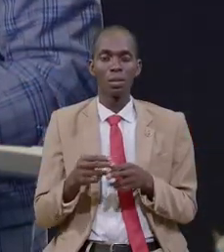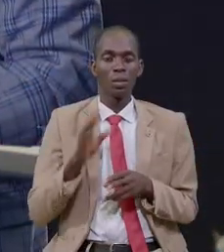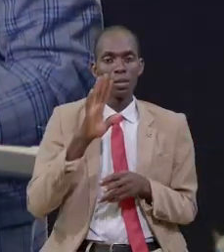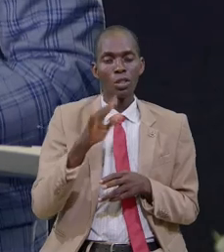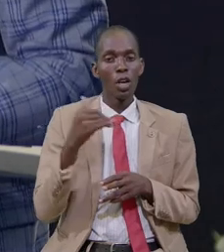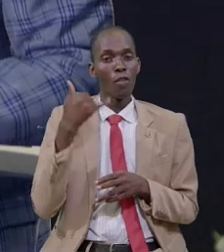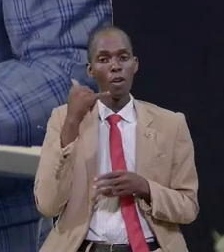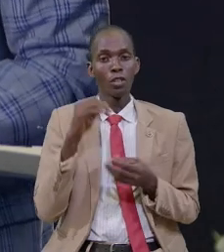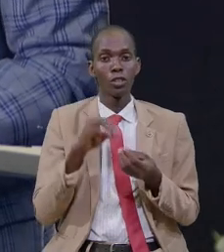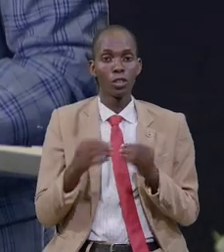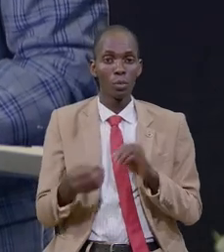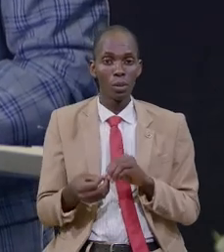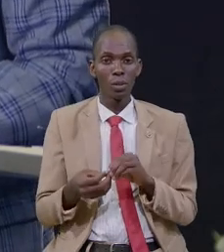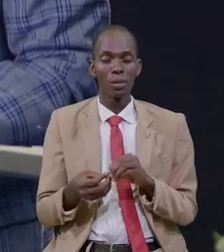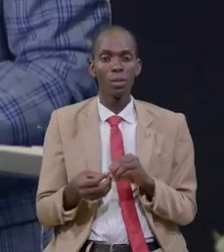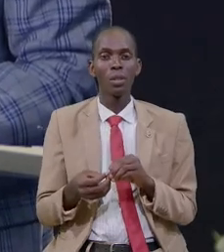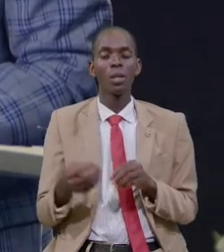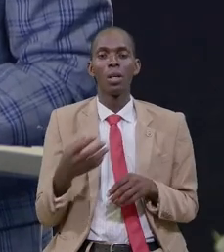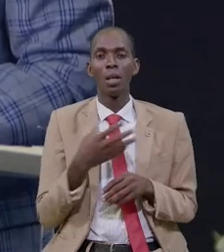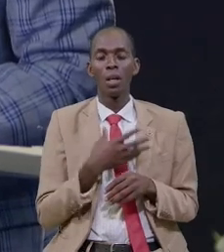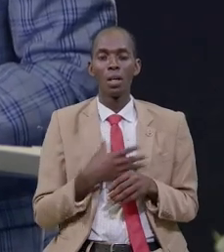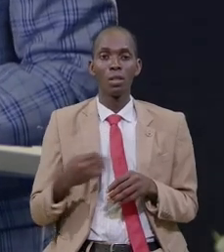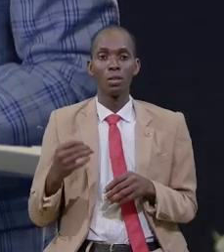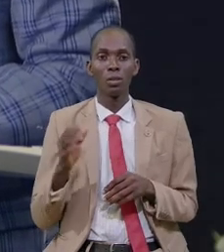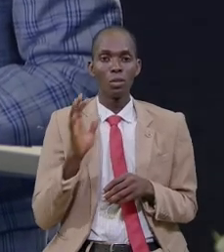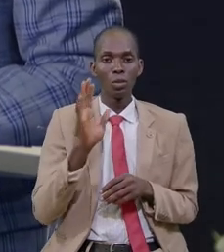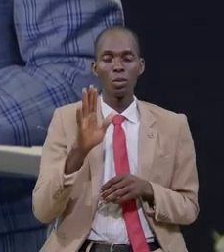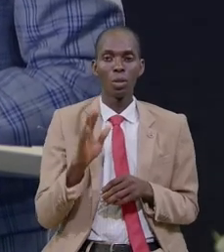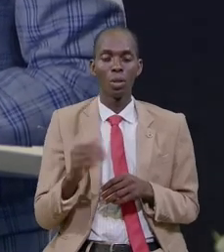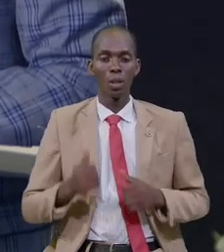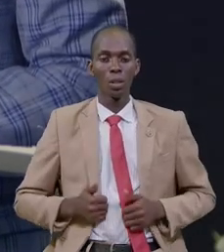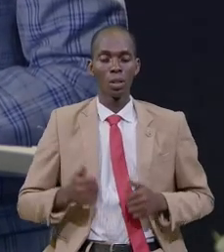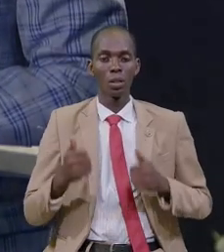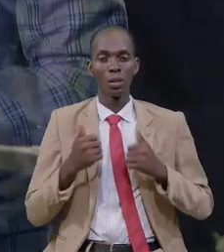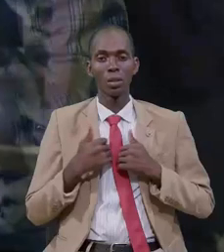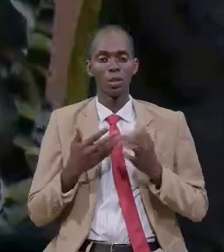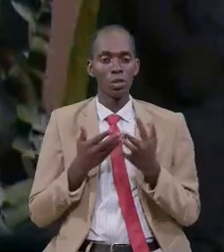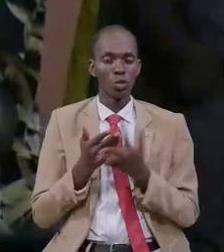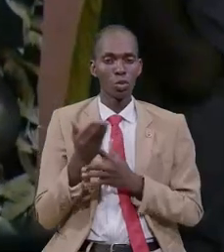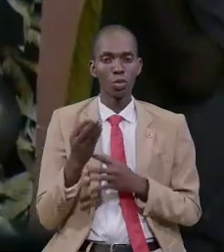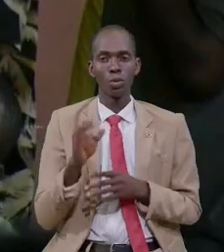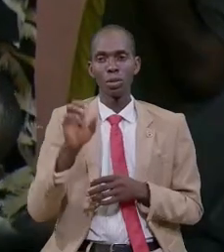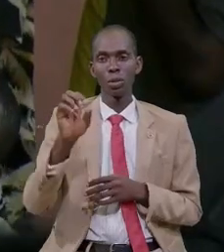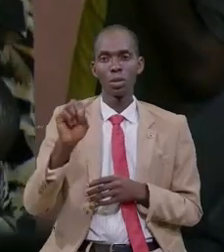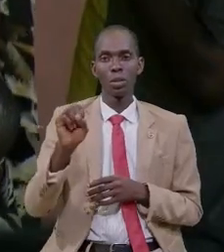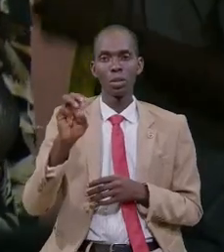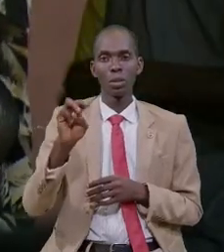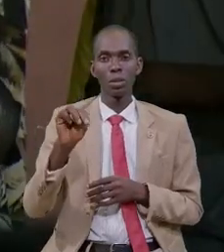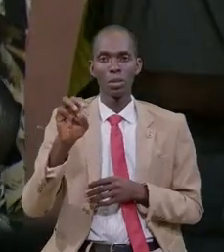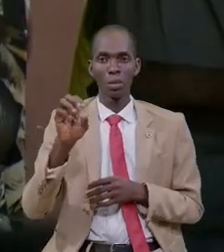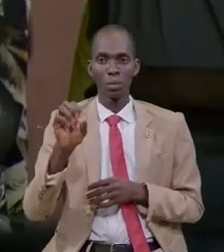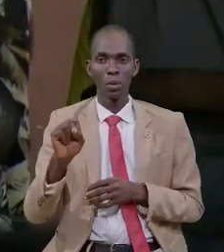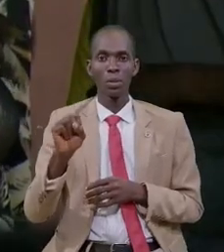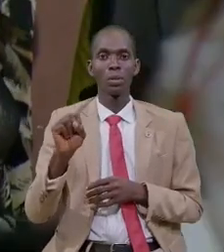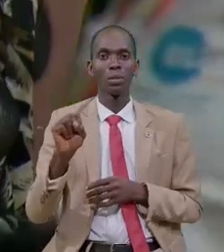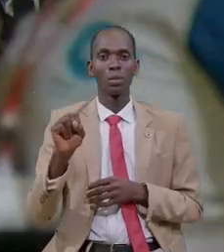numéro de téléphone, et votre adresse. Par SMS ou